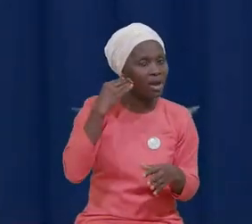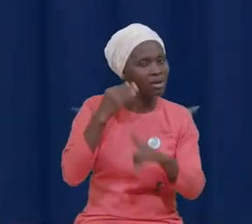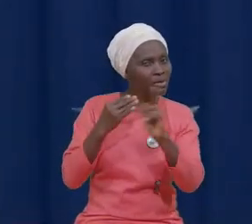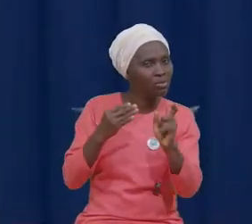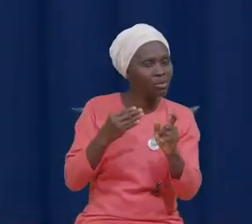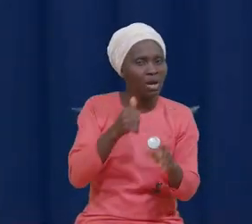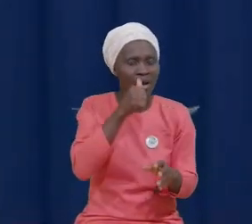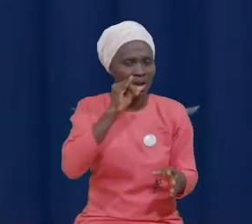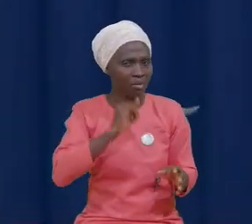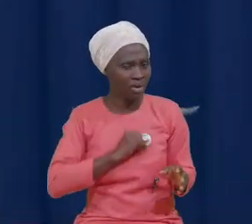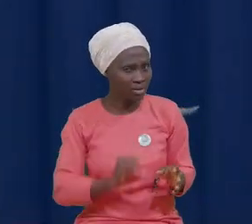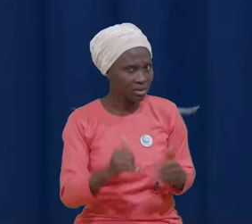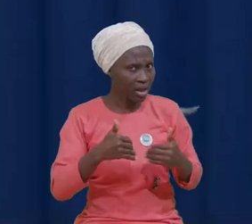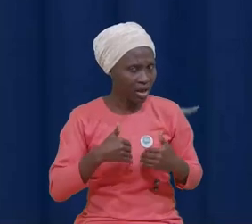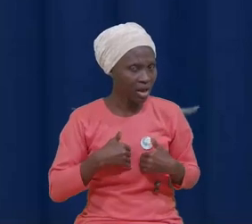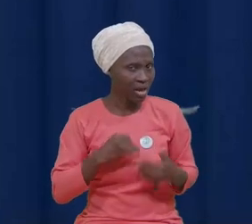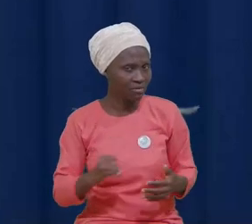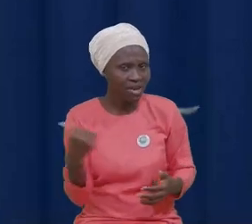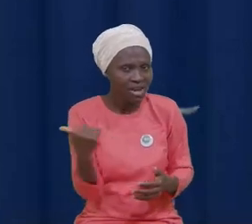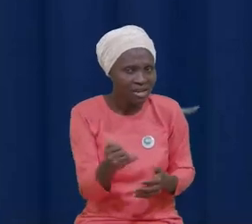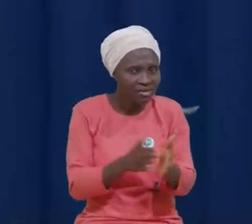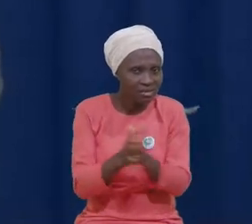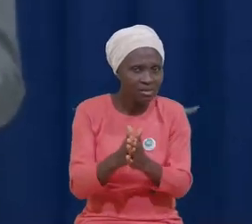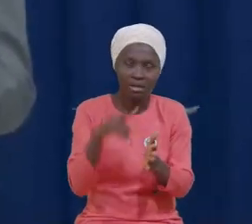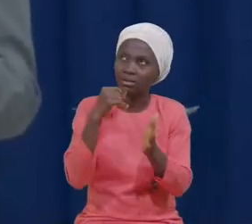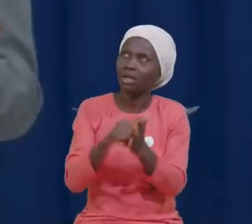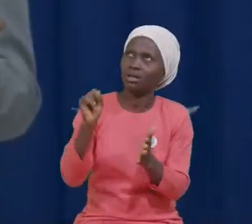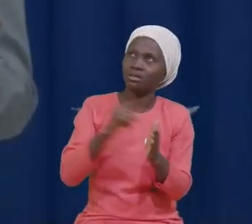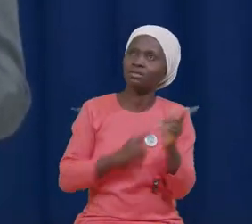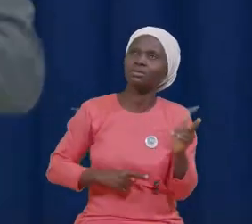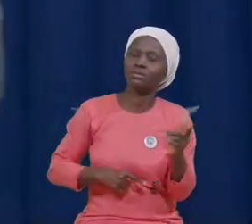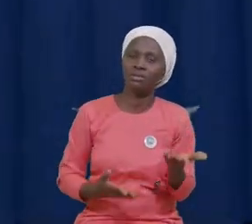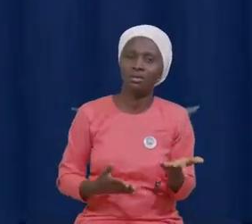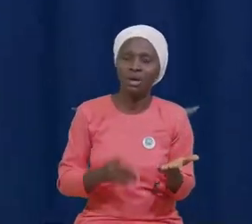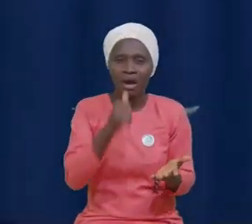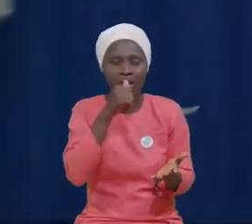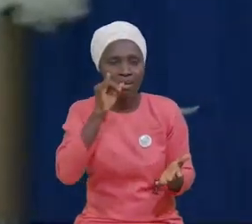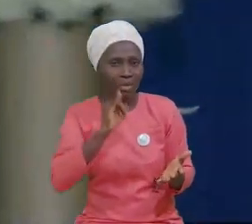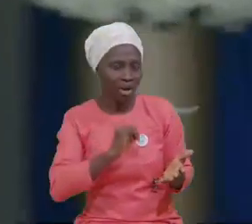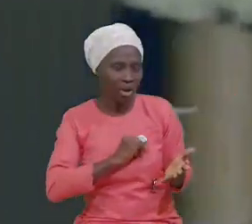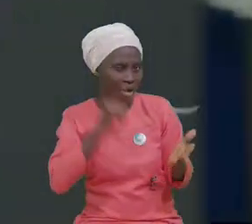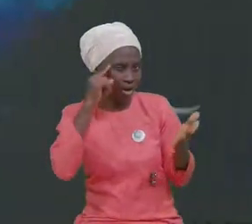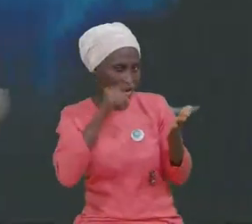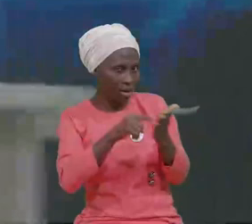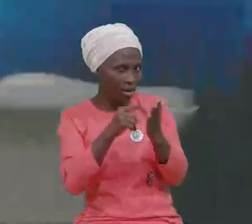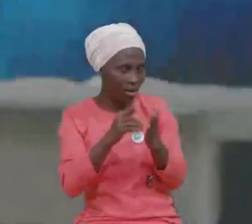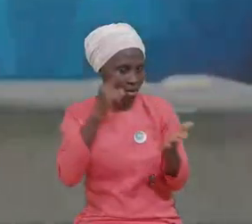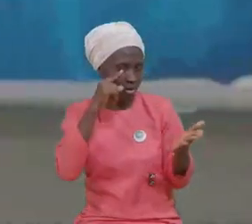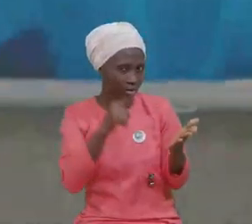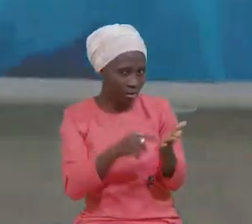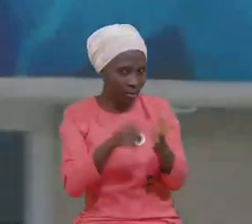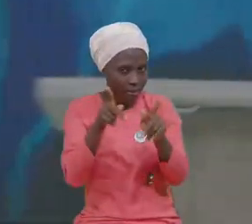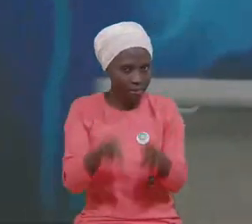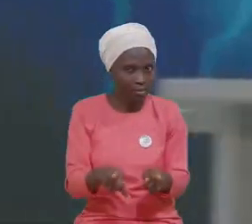est-ce que j'ai encore une aspiration? Je dis, oui, Seigneur. Est-ce que je suis observateur? Est-ce que